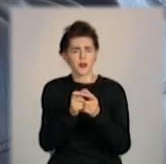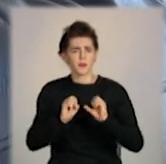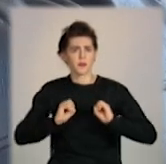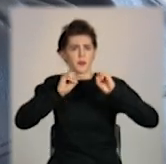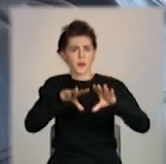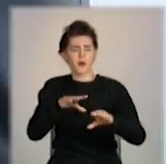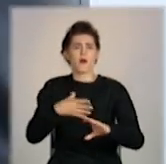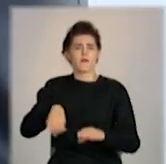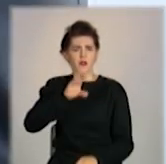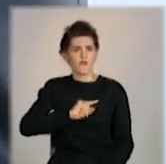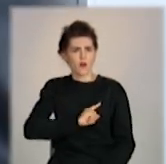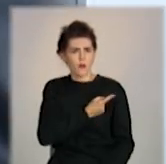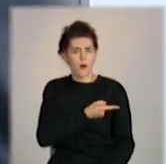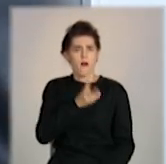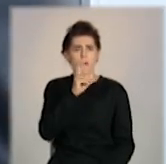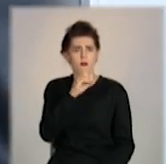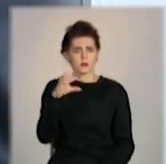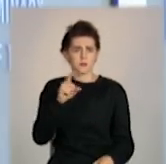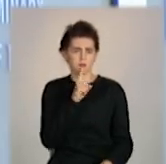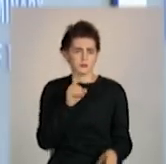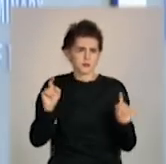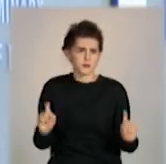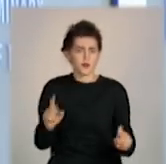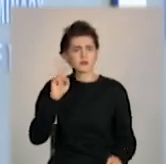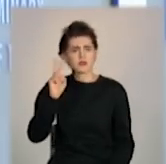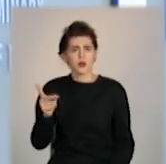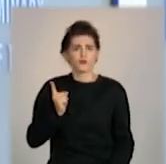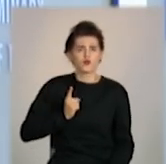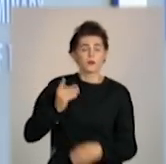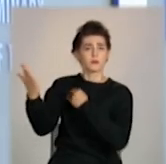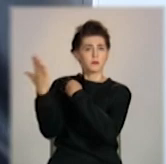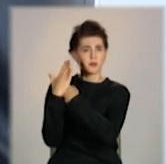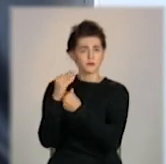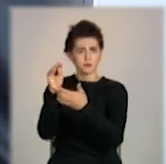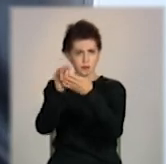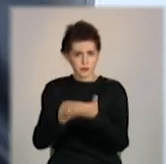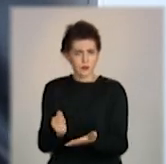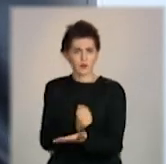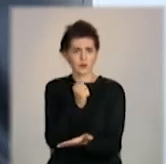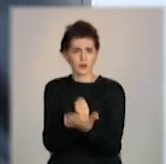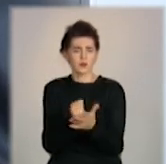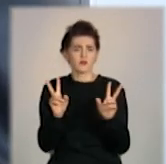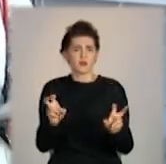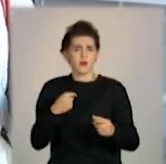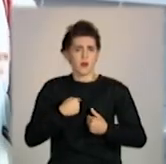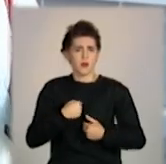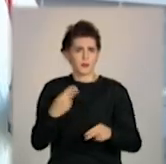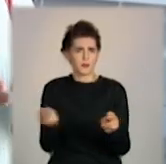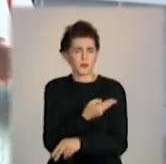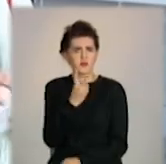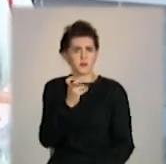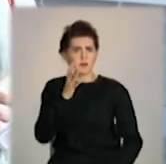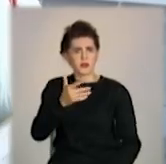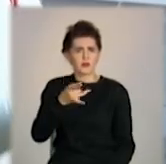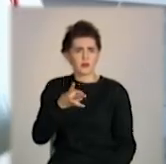касири мовчать. Самі толком не знають. Вони отримують приказ письменний, тоді не зможуть говорити. Тепер я його здаю, втрачаю 250 гривень. Пані Галина